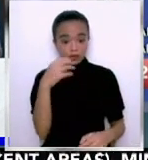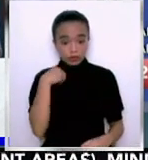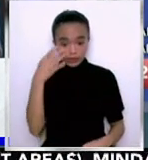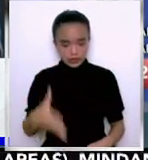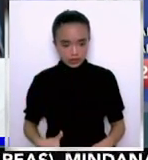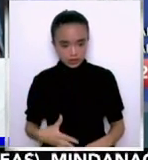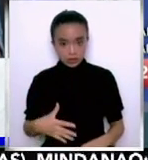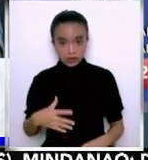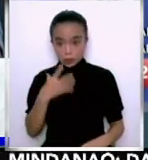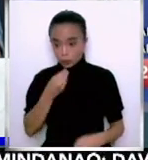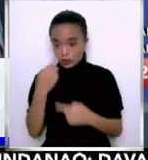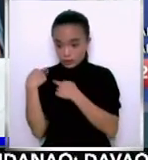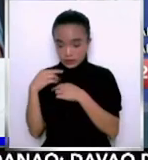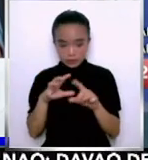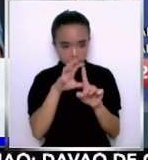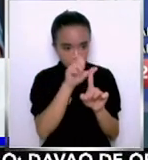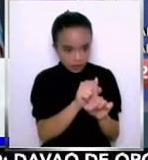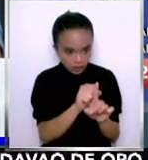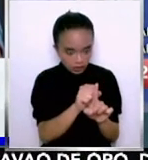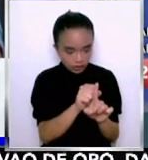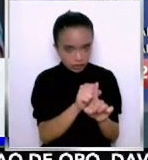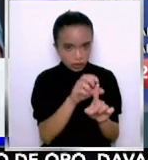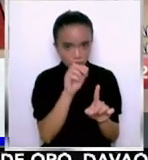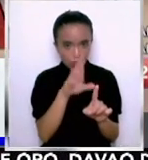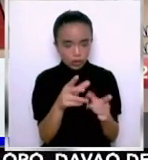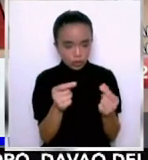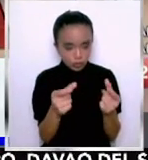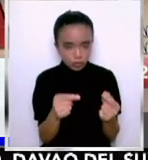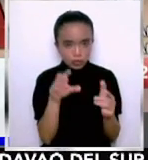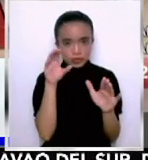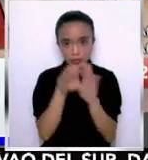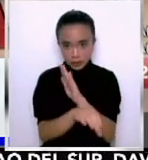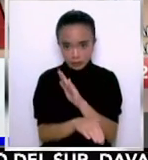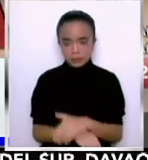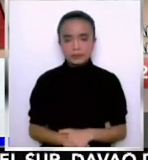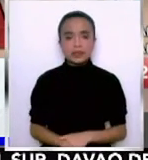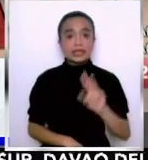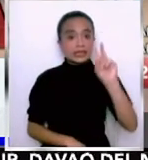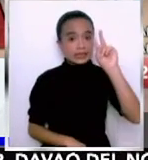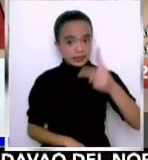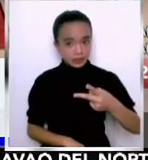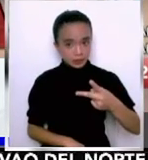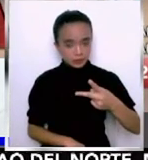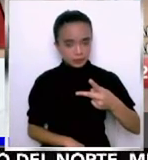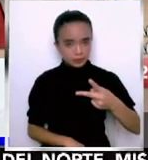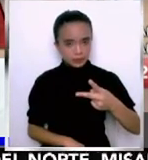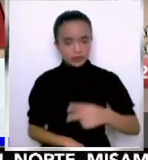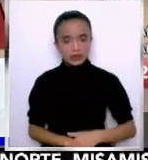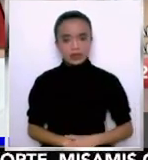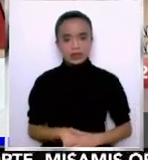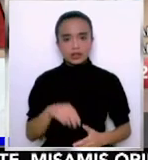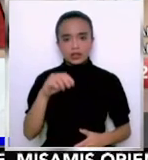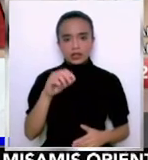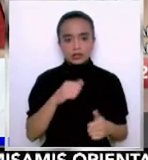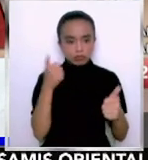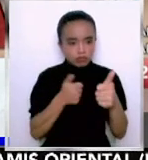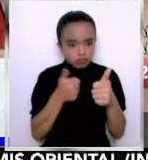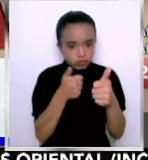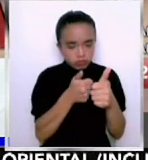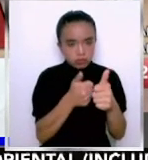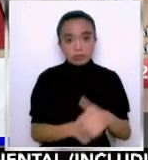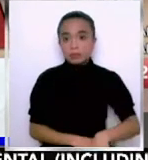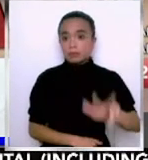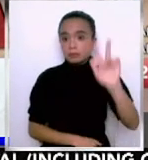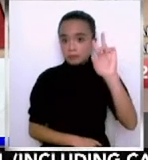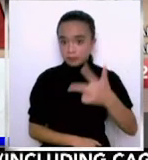habang ginagawa o gagawin pa lang ang krimen. Pangalawa ay sa hot pursuit. At pangatlo ay kung